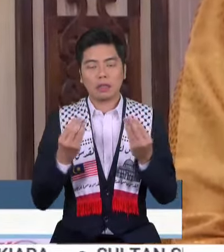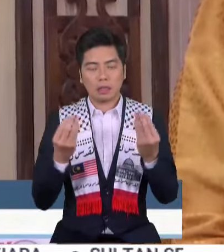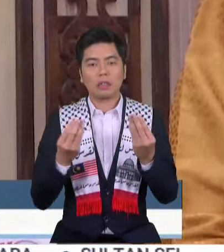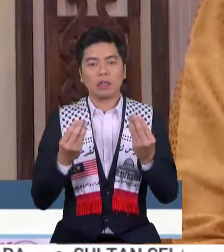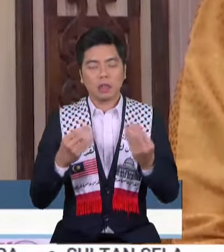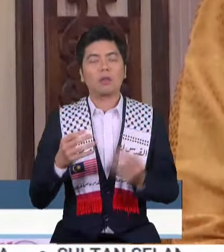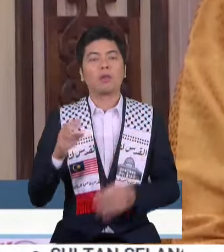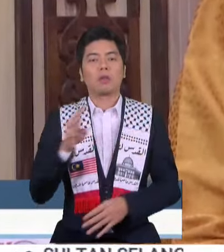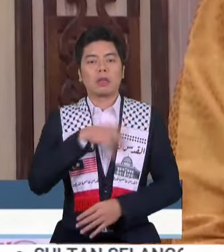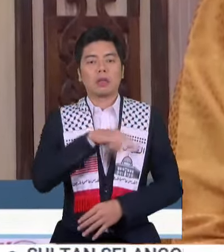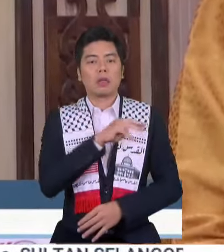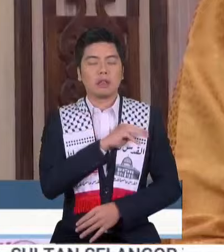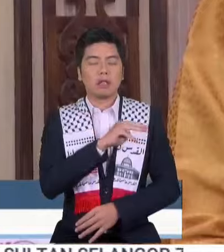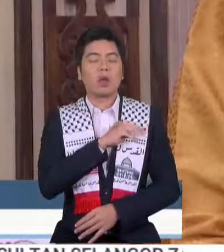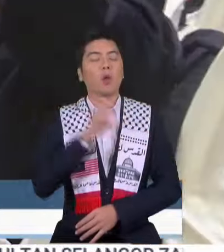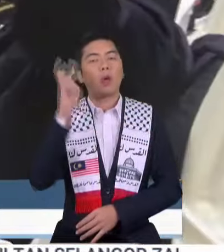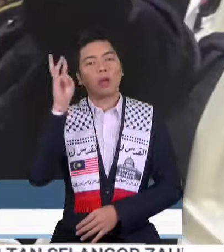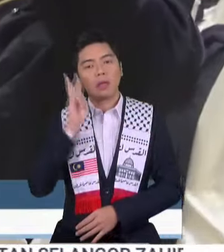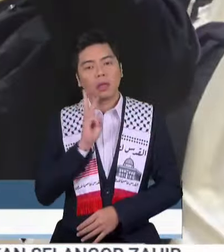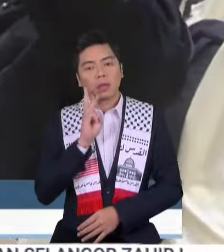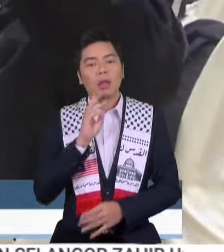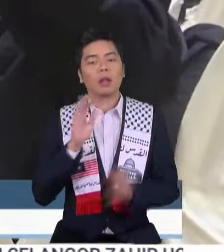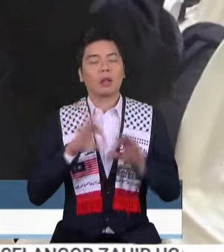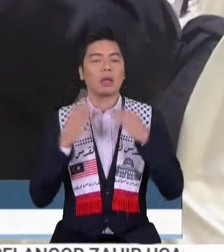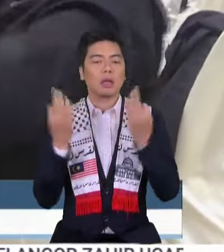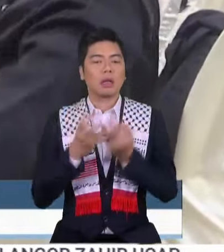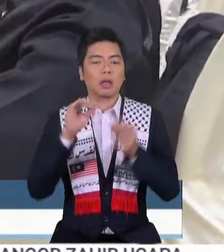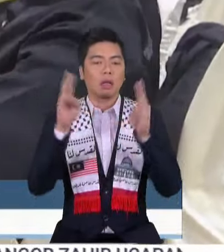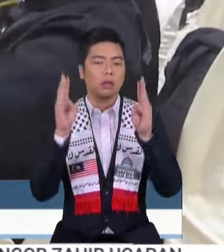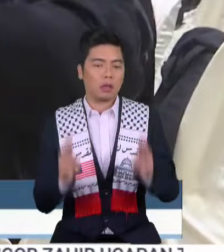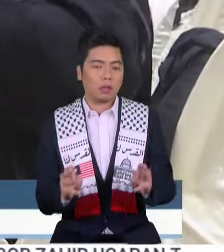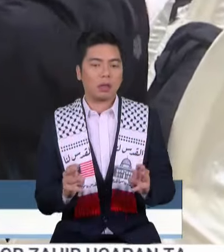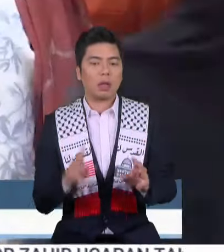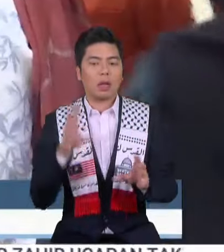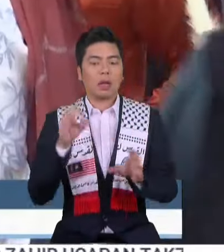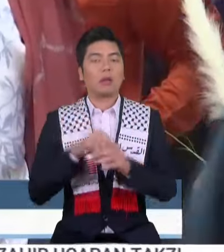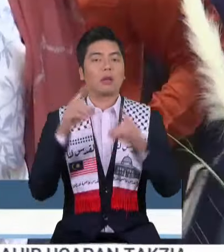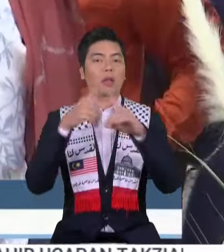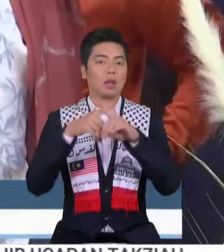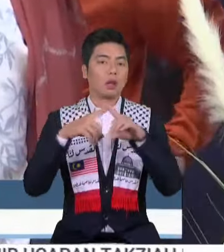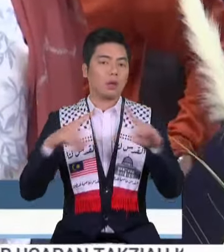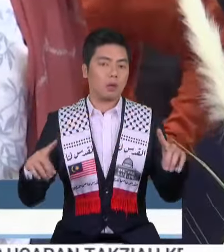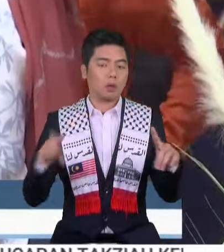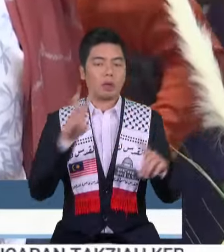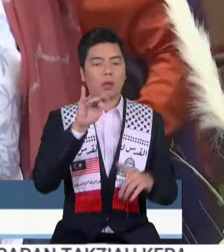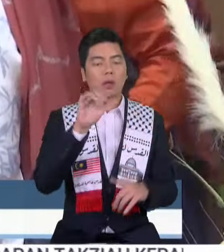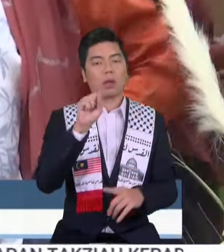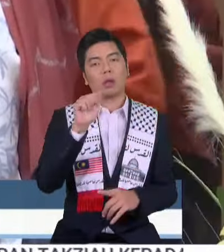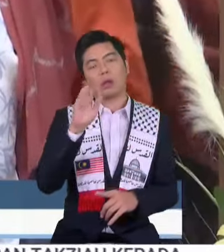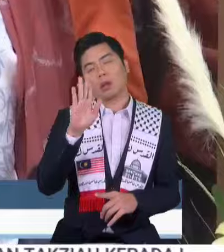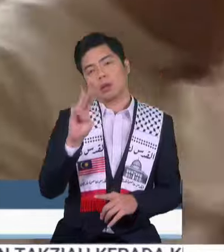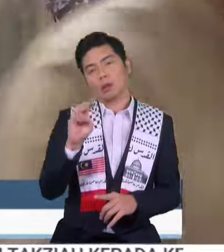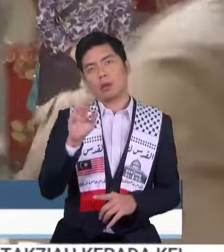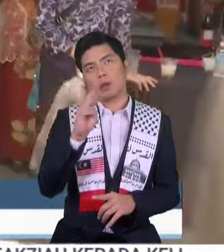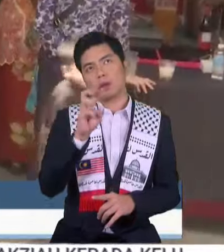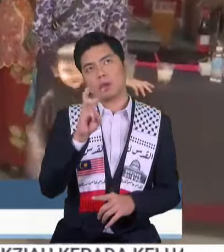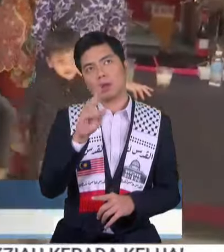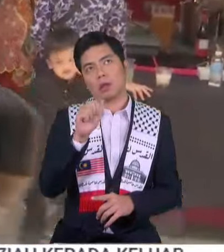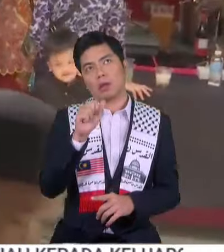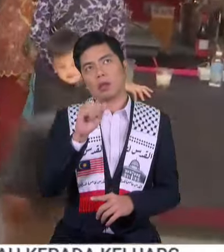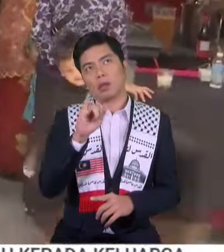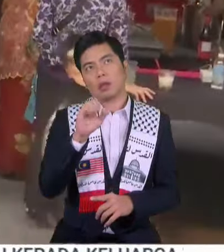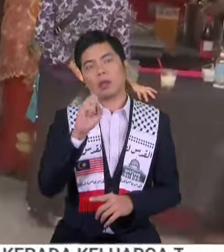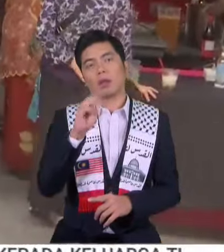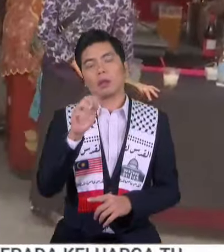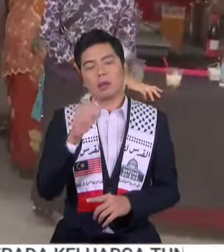Pembangunan Wanita, Keluarga dan Masyarakat bersama golongan sasar di Dewan Serbaguna Wisma Sabati, Kuching. Pada majlis